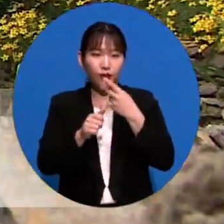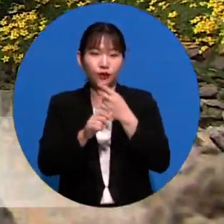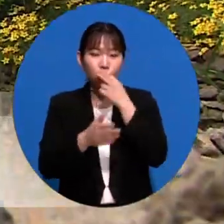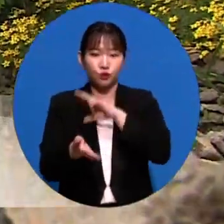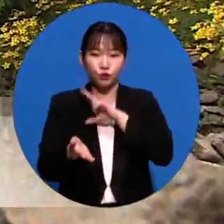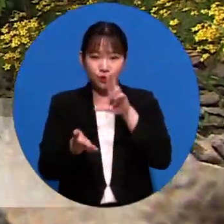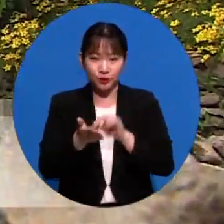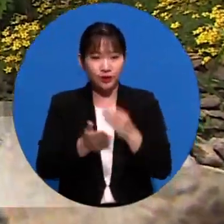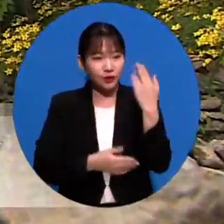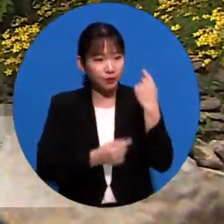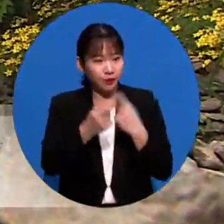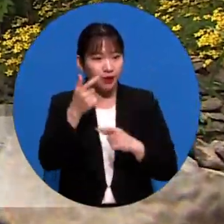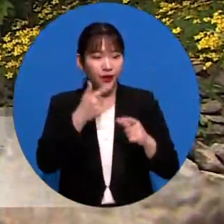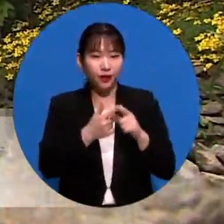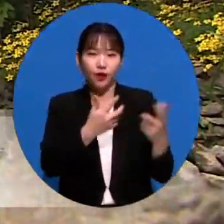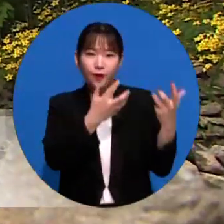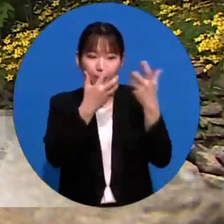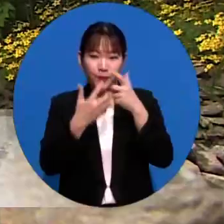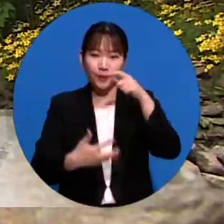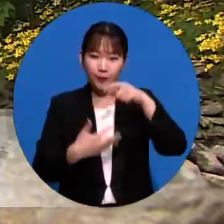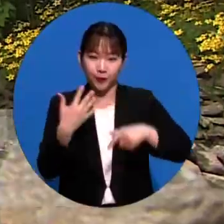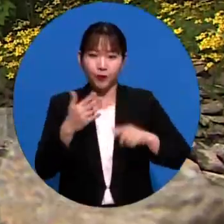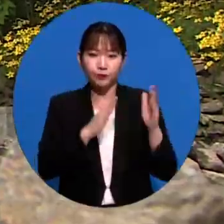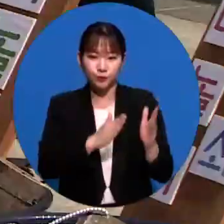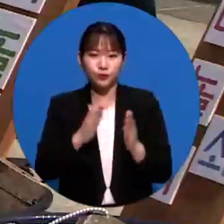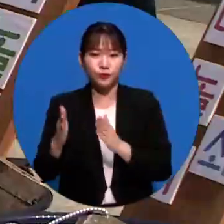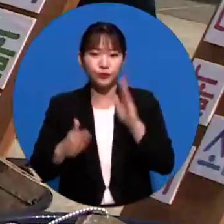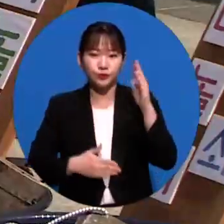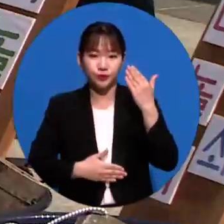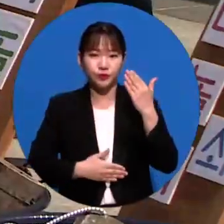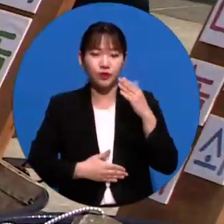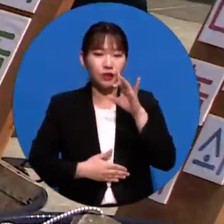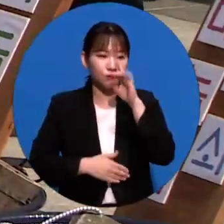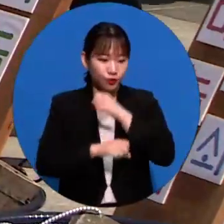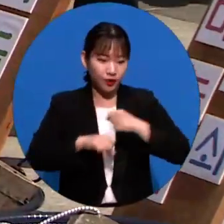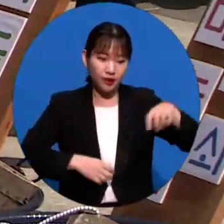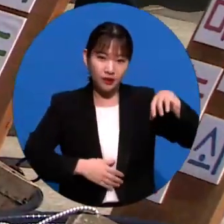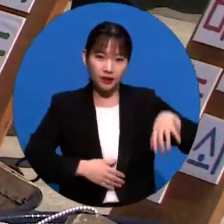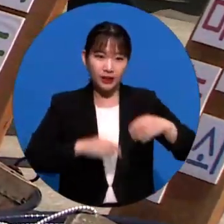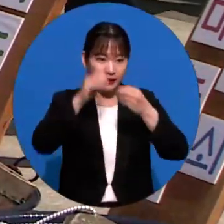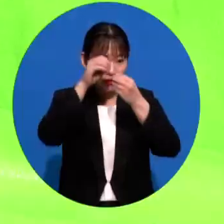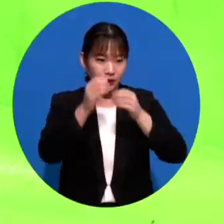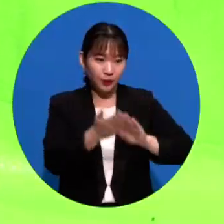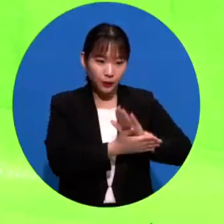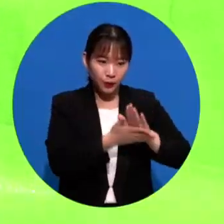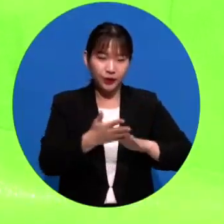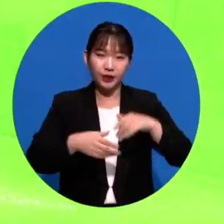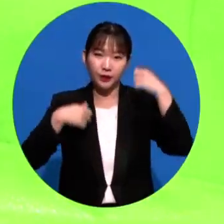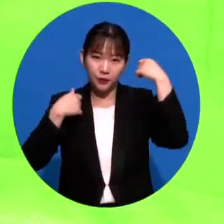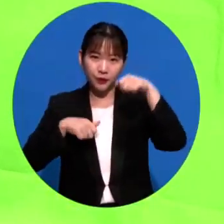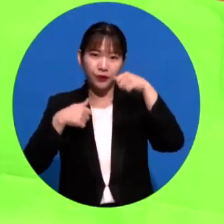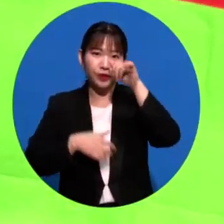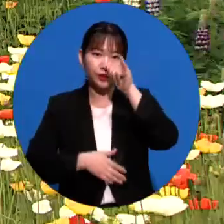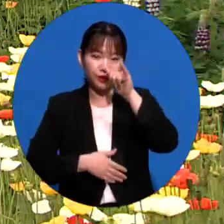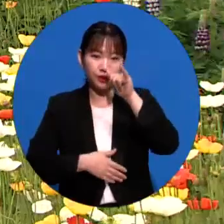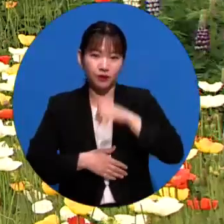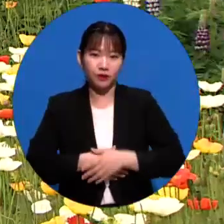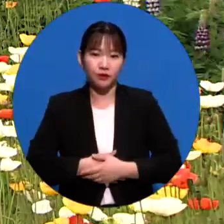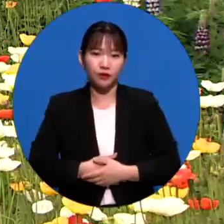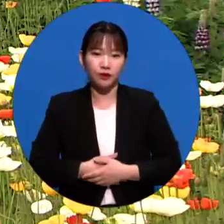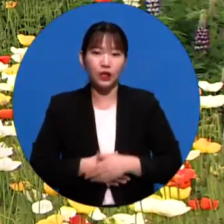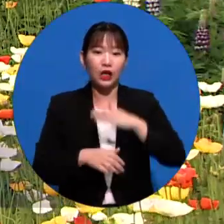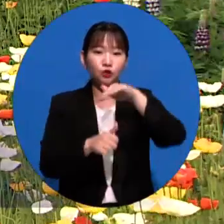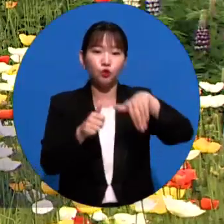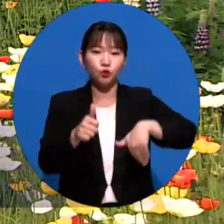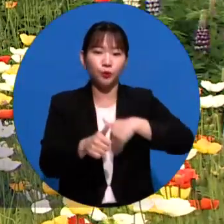주제로 예년보다 풍성한 프로그램으로 채워졌습니다. 중앙광장은 전통놀이와 공연이 이어지고 또